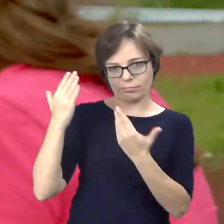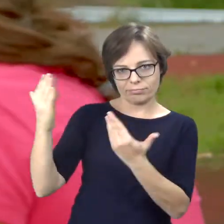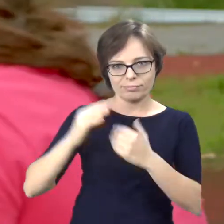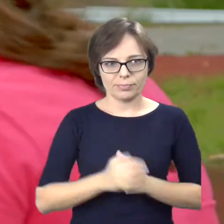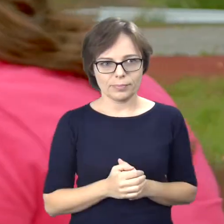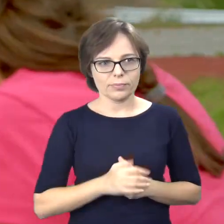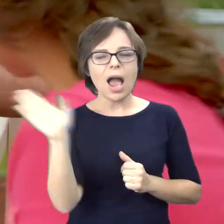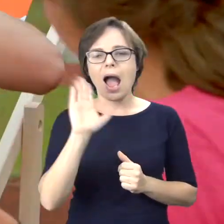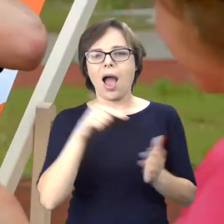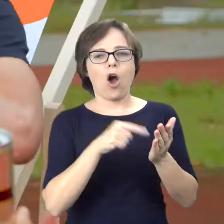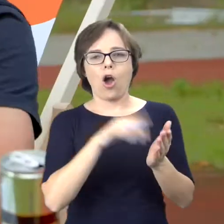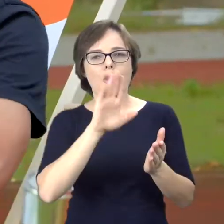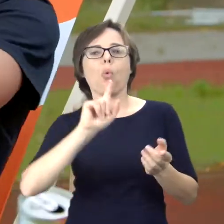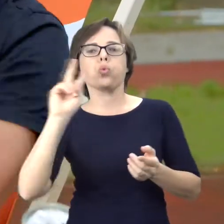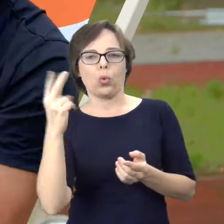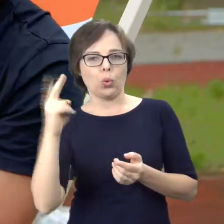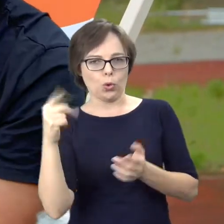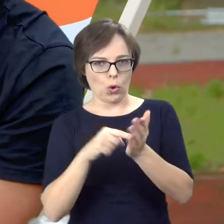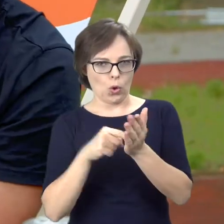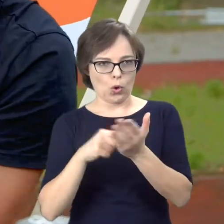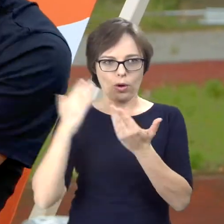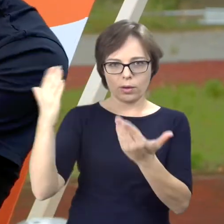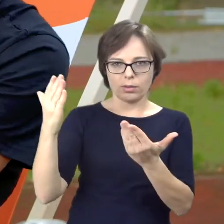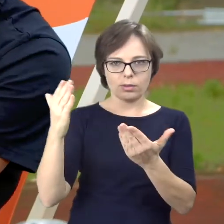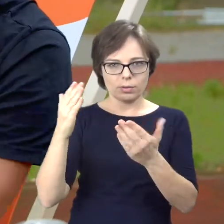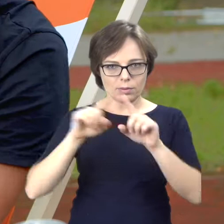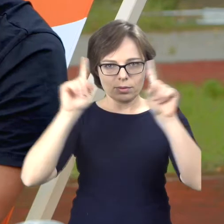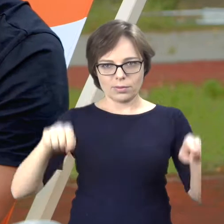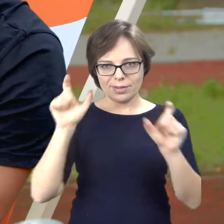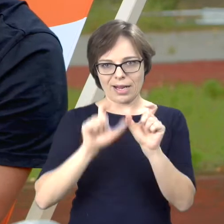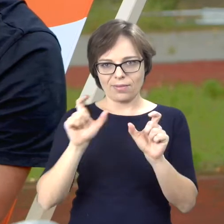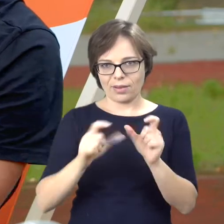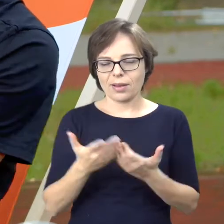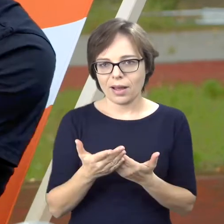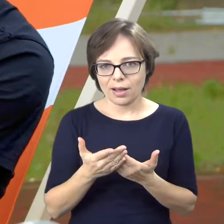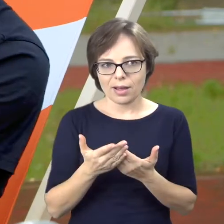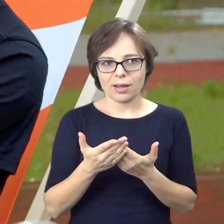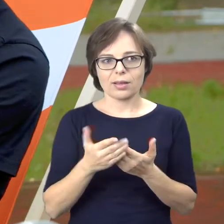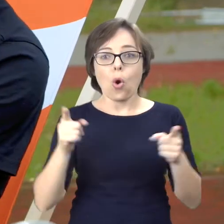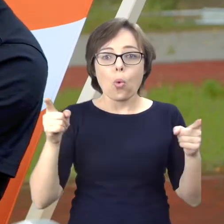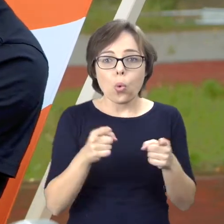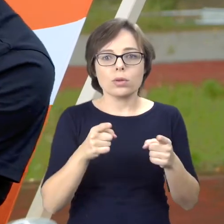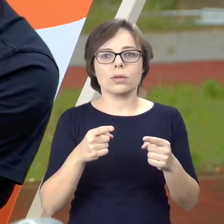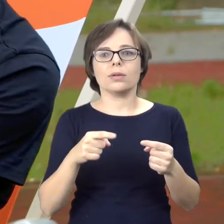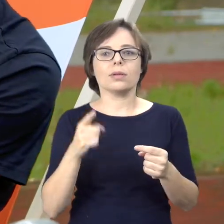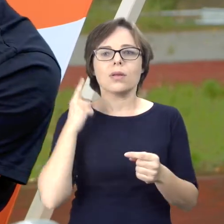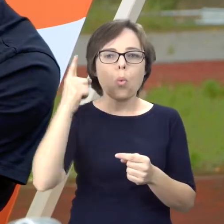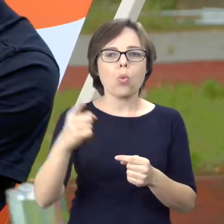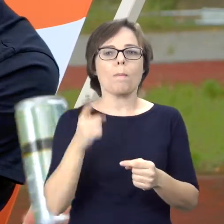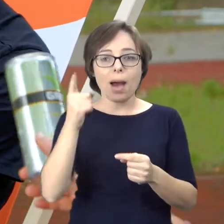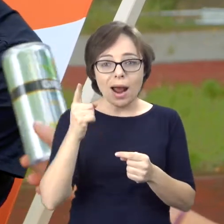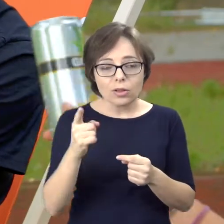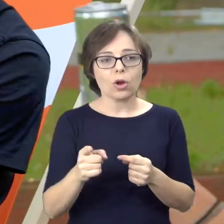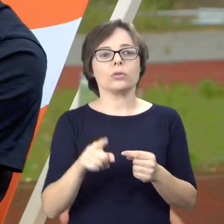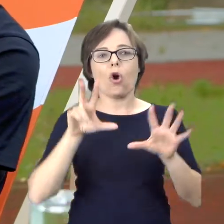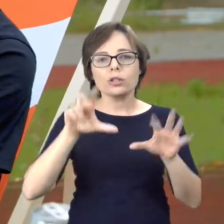ten, to nie ten, uwaga, to nie ten, to jest ten drugi. Proszę, kolejny certyfikat, nie? Najkrótszy maraton po najkrótszej pętli. 8440 razy pobiegłem